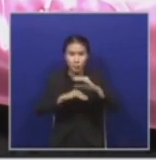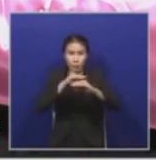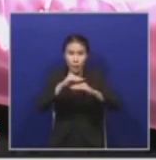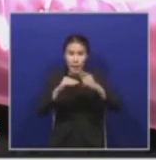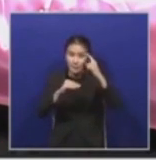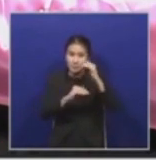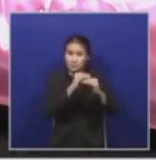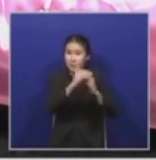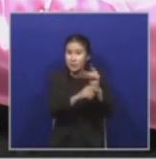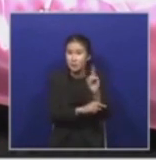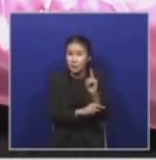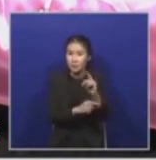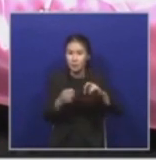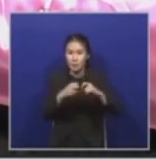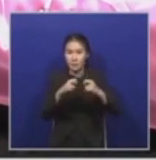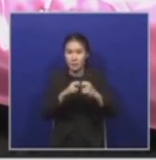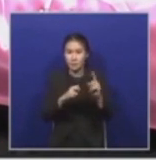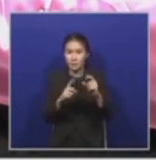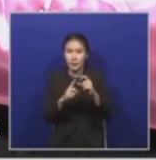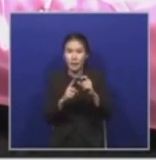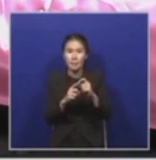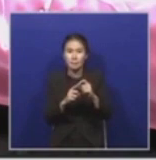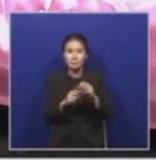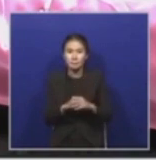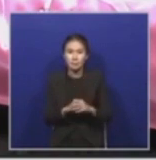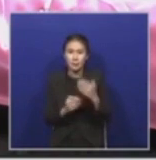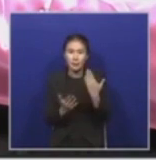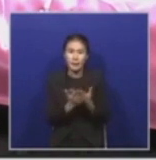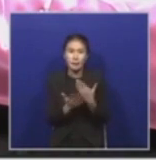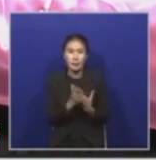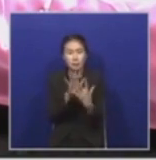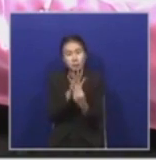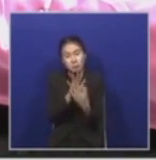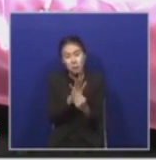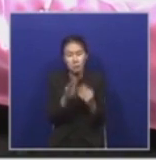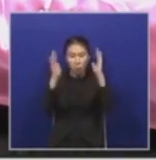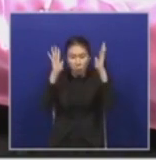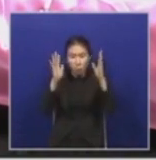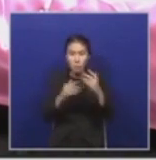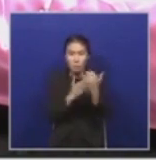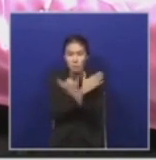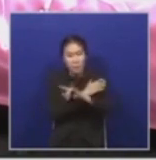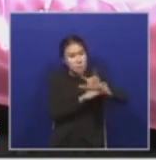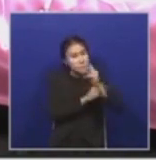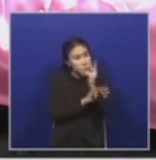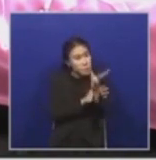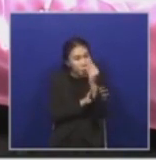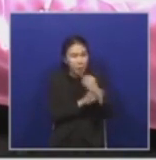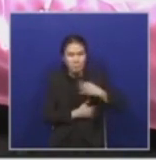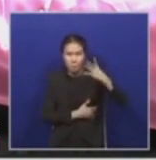พัฒนาแปลเป็นตรงตัวก็คืองบสัมมนาดูงานนั่นแหละอ่ะเมื่อวานนี้ท่านออกโครงการอะ